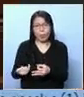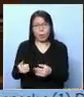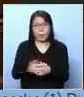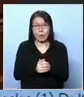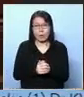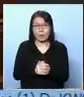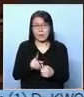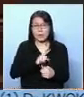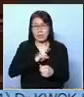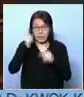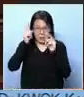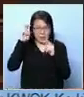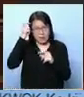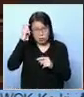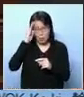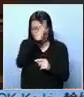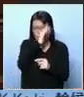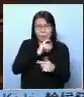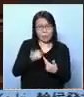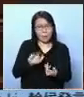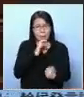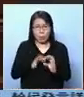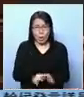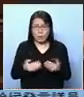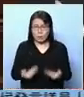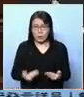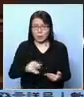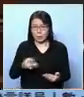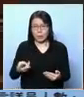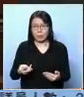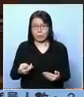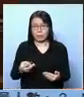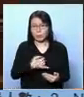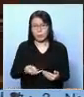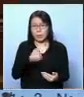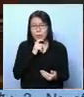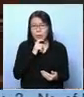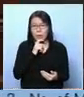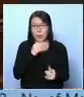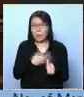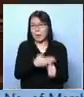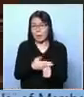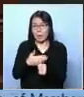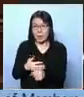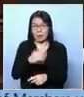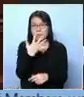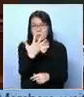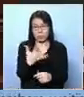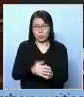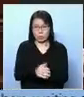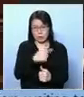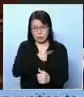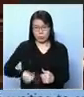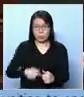就系太过偏激。而製造到今日嘅嗰個咁唔健康，你睇今日有幾多個俾人趯走咗？五名尊貴